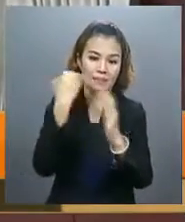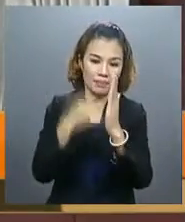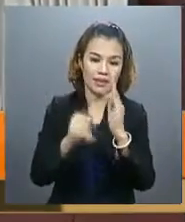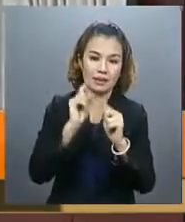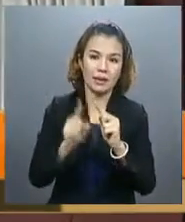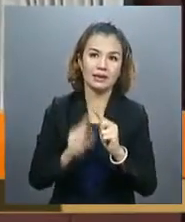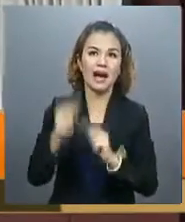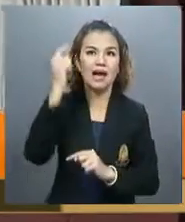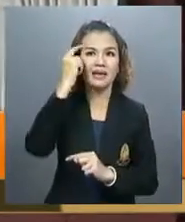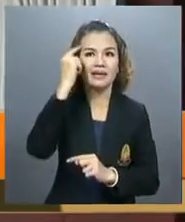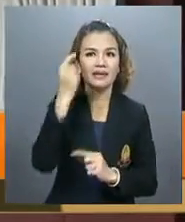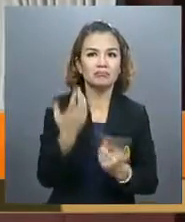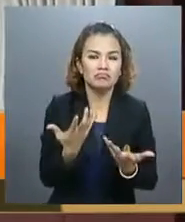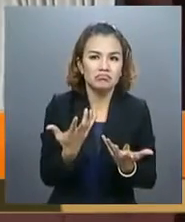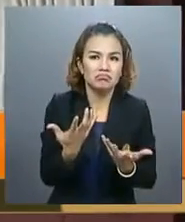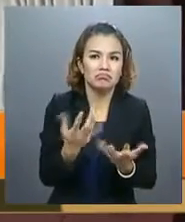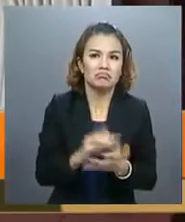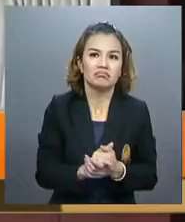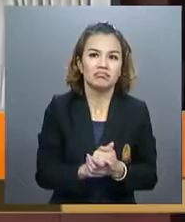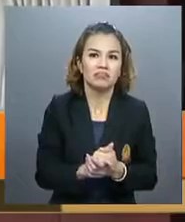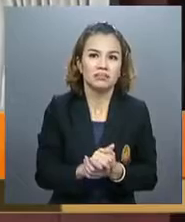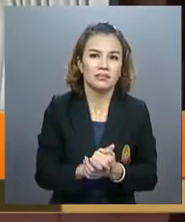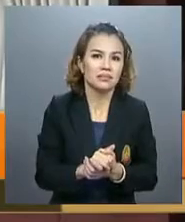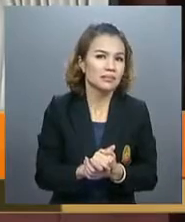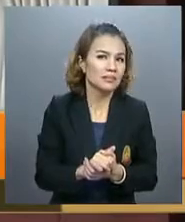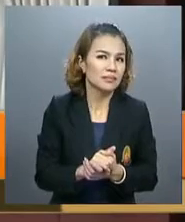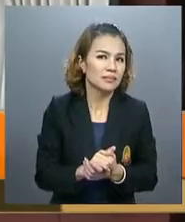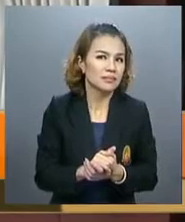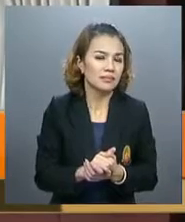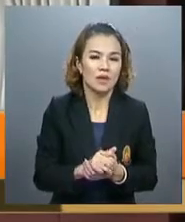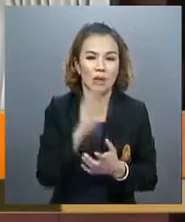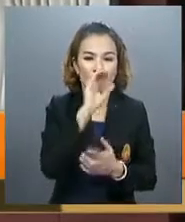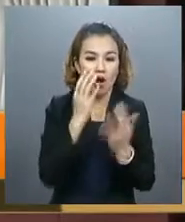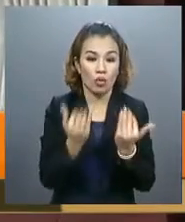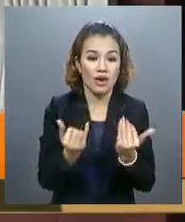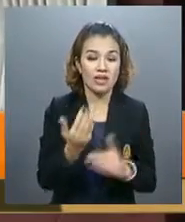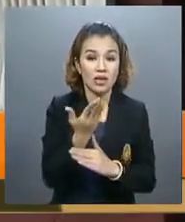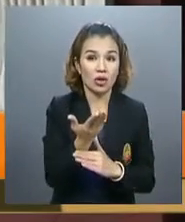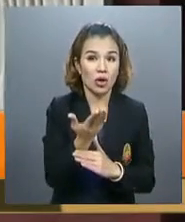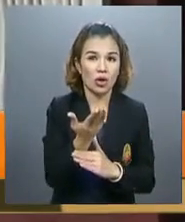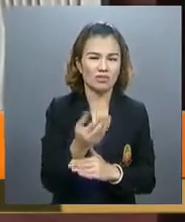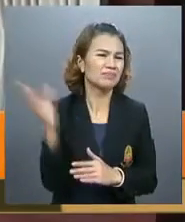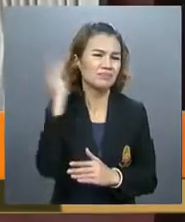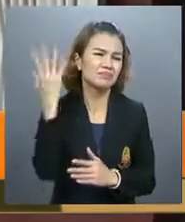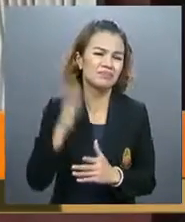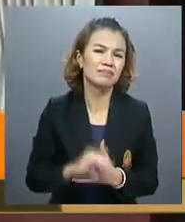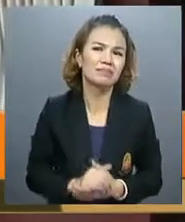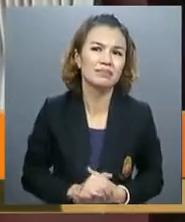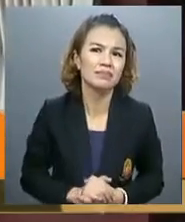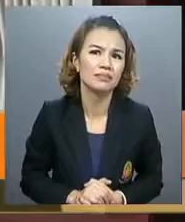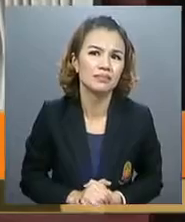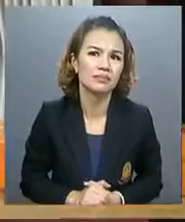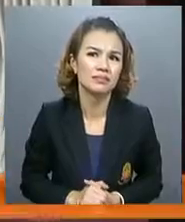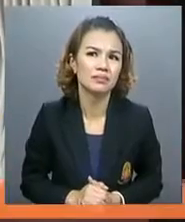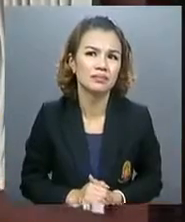มเชื่อว่าคุณหมอคงให้ถ้อยคำกับพนักงานสอบสวนไปด้วยพร้อมกันนั้นนะครับในวันนี้ก็มีการเรียกร้องขอให้พนักงานสอบสวนทำการสอบพยานซึ่งเป็นอาสาสมัครชาวอัง